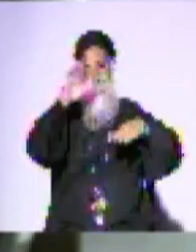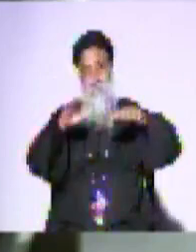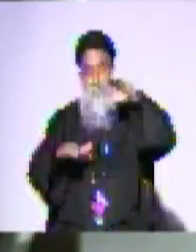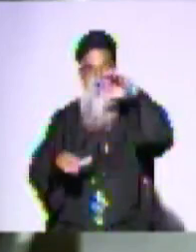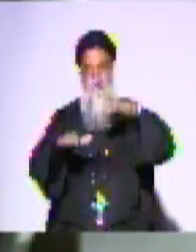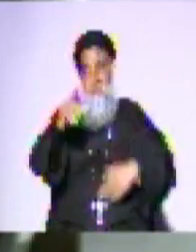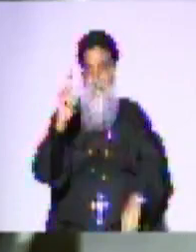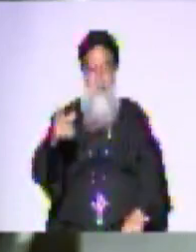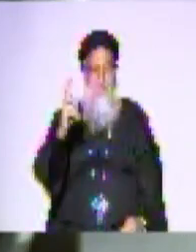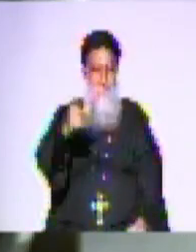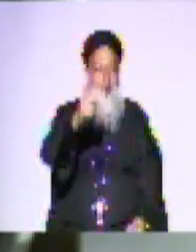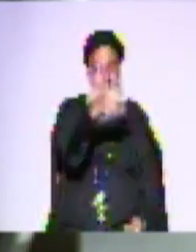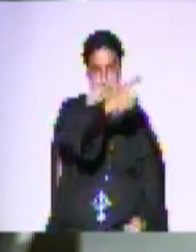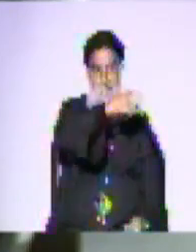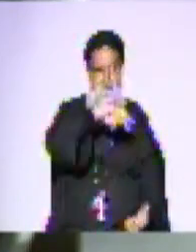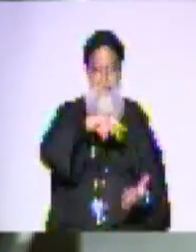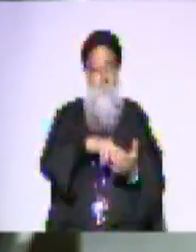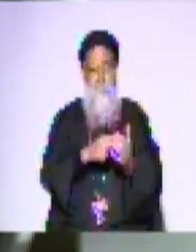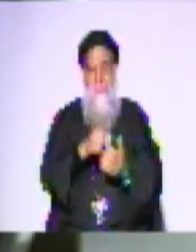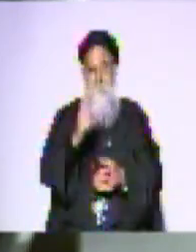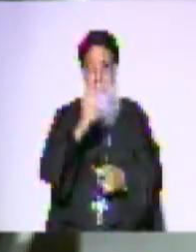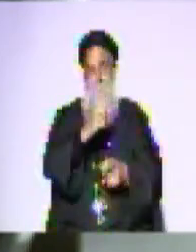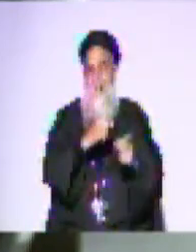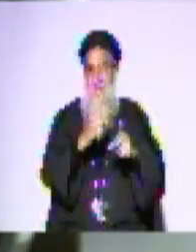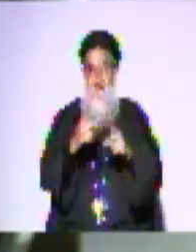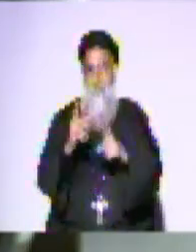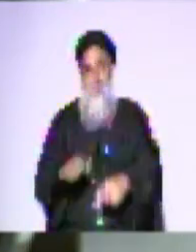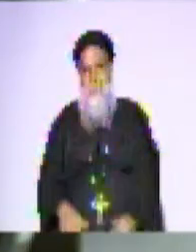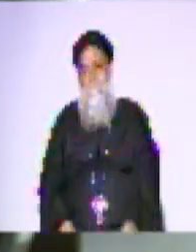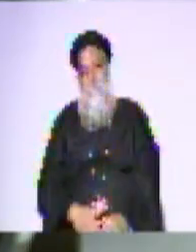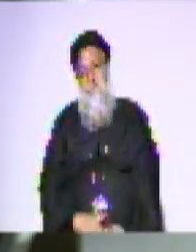كل واحد حسب ما يكون عمله.